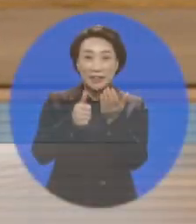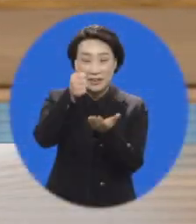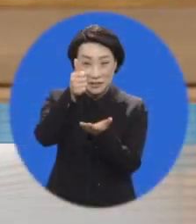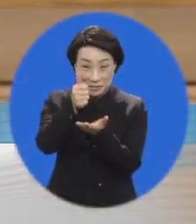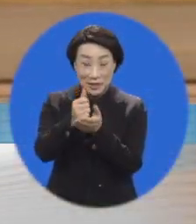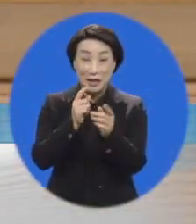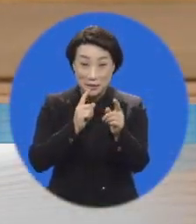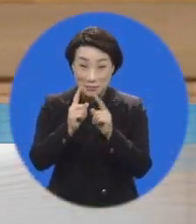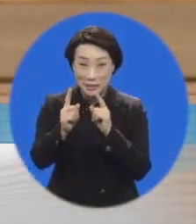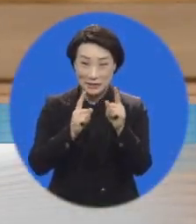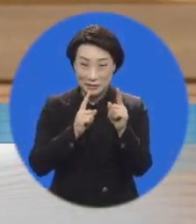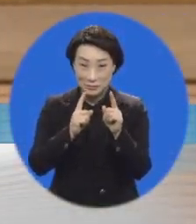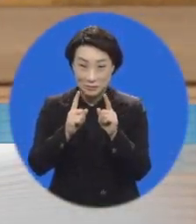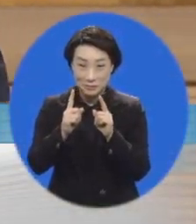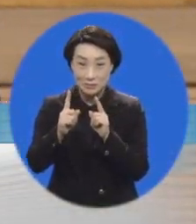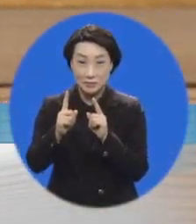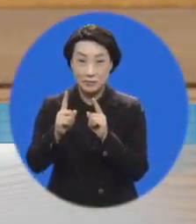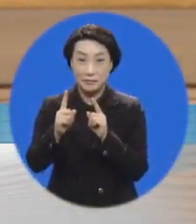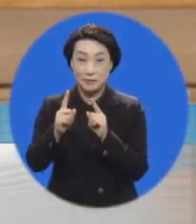말씀은